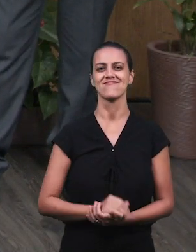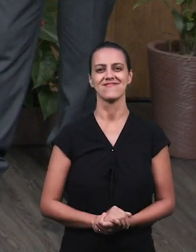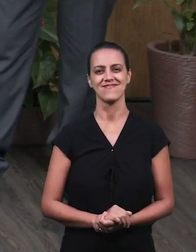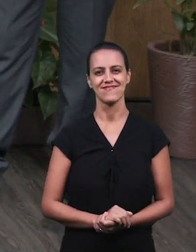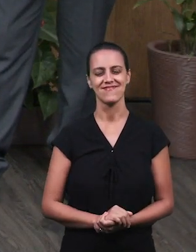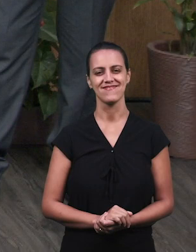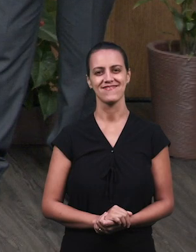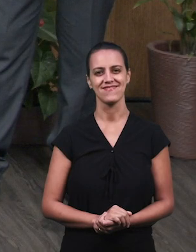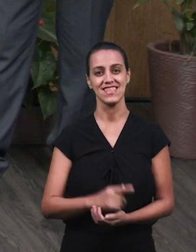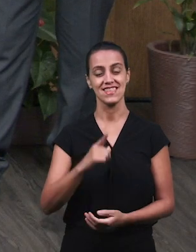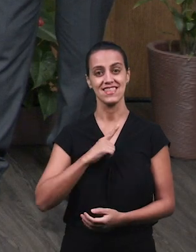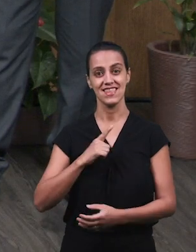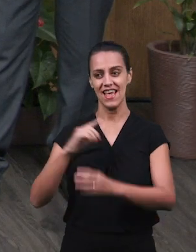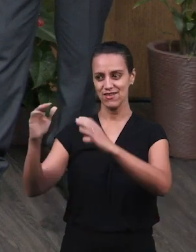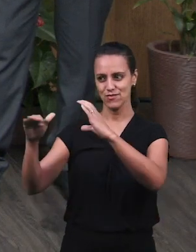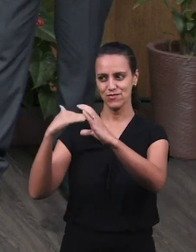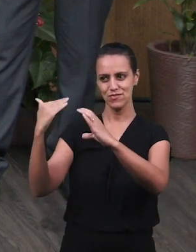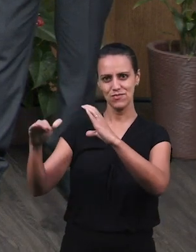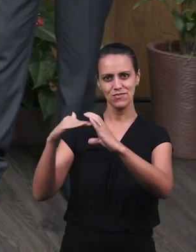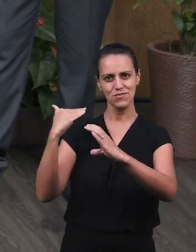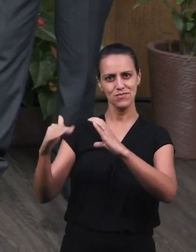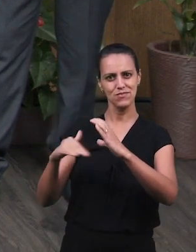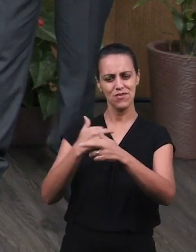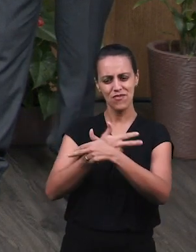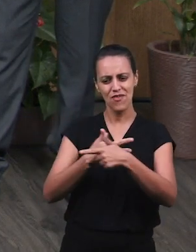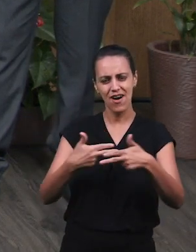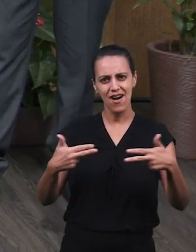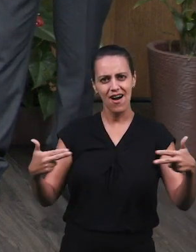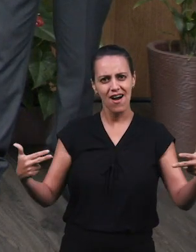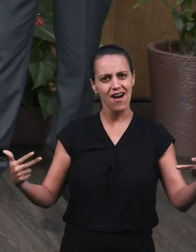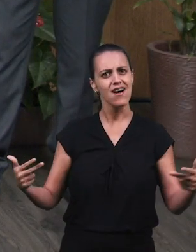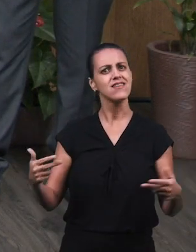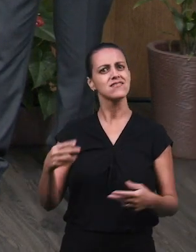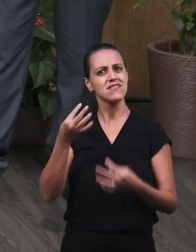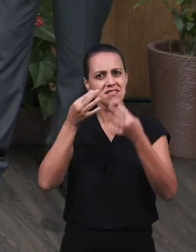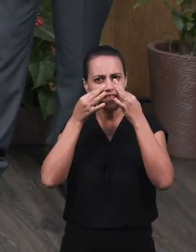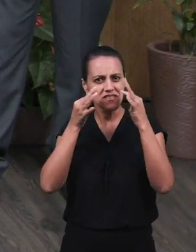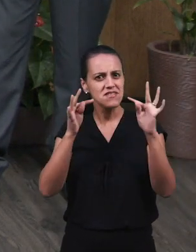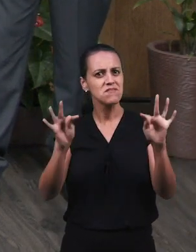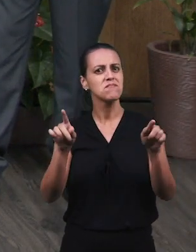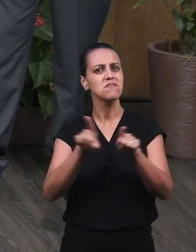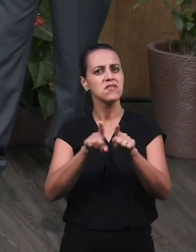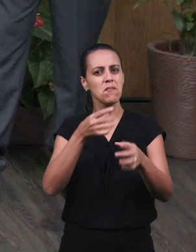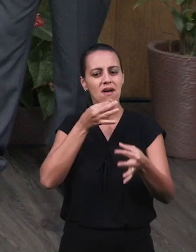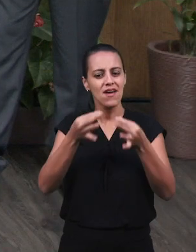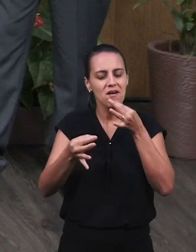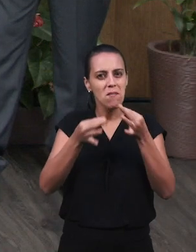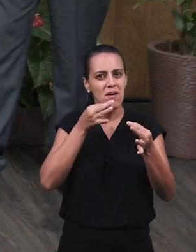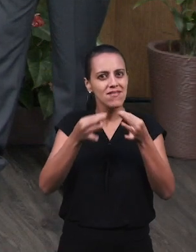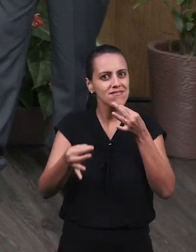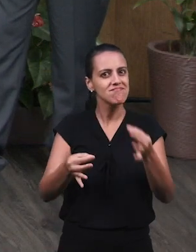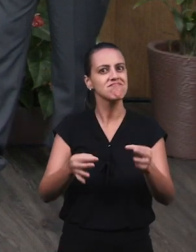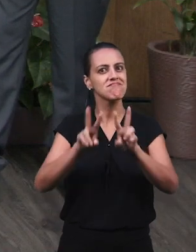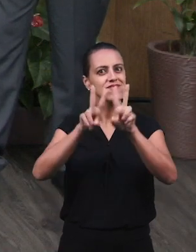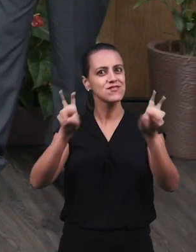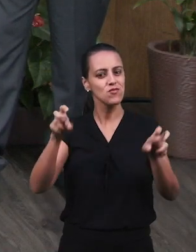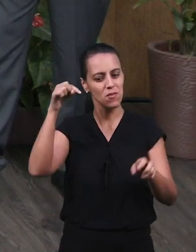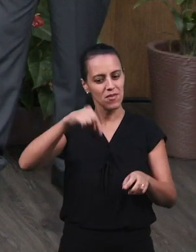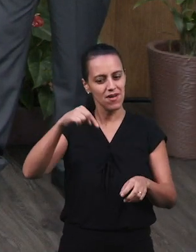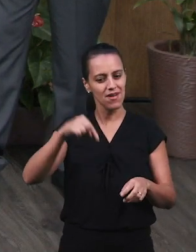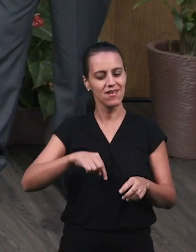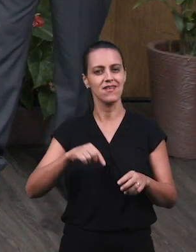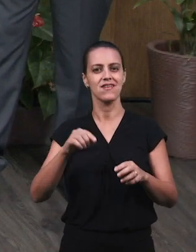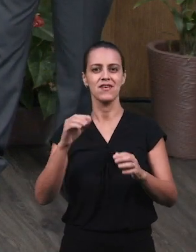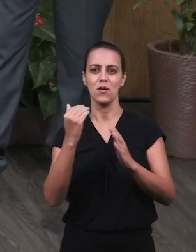Nous avons reçu divers messages avec des témoignages et commentaires sur la programmation en annonçant